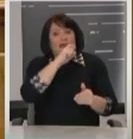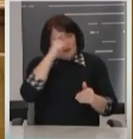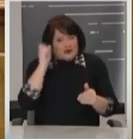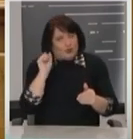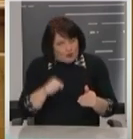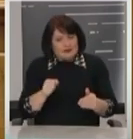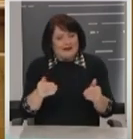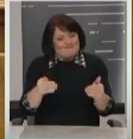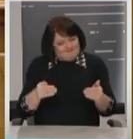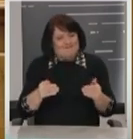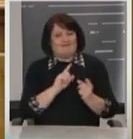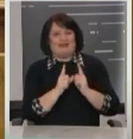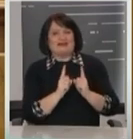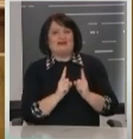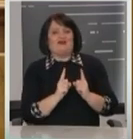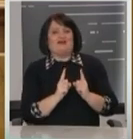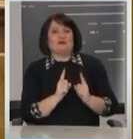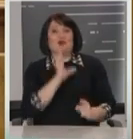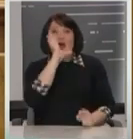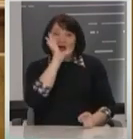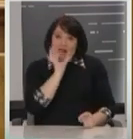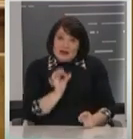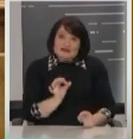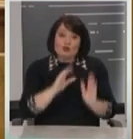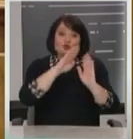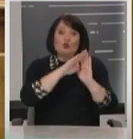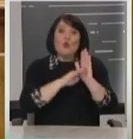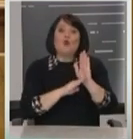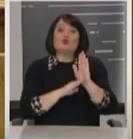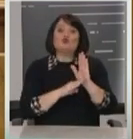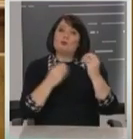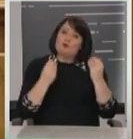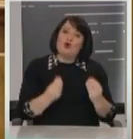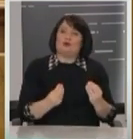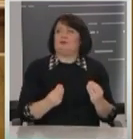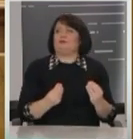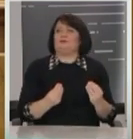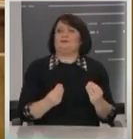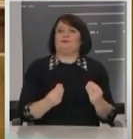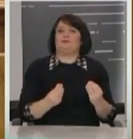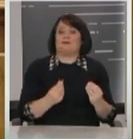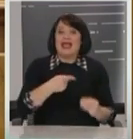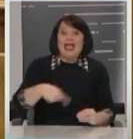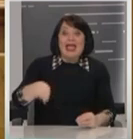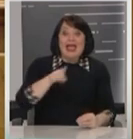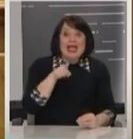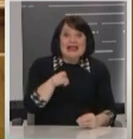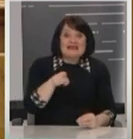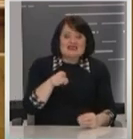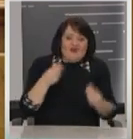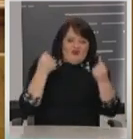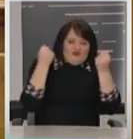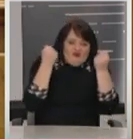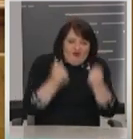μεν, αλλά με πολύ ρεαλιστικότερους όρους από όσα εσείς είχατε